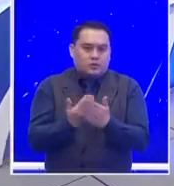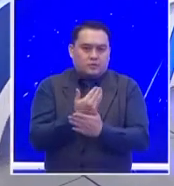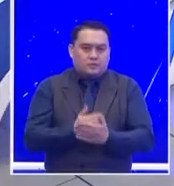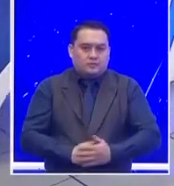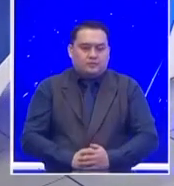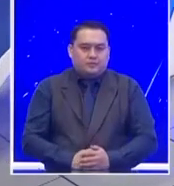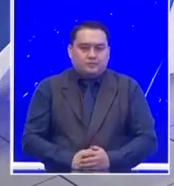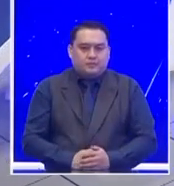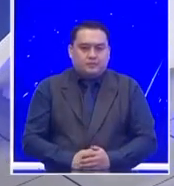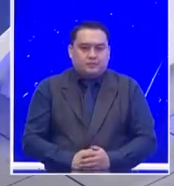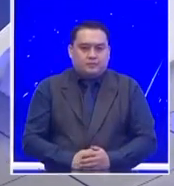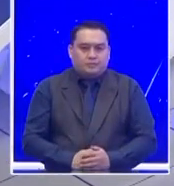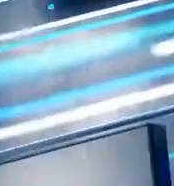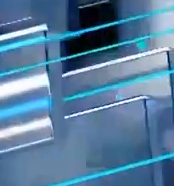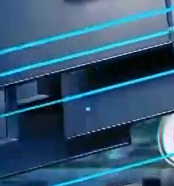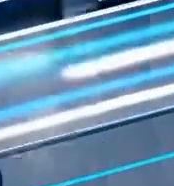сегодня.